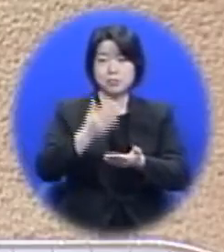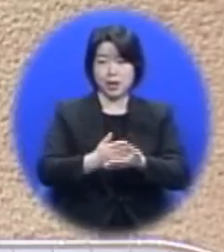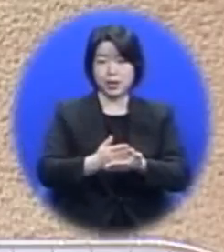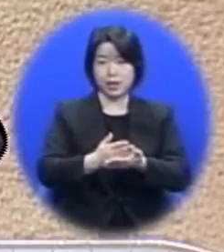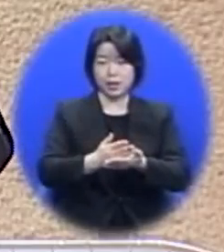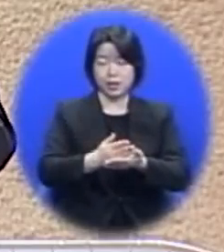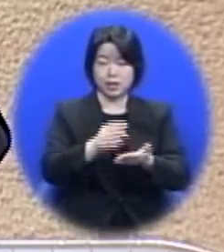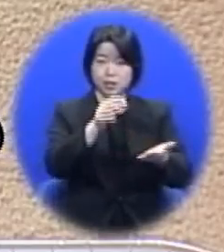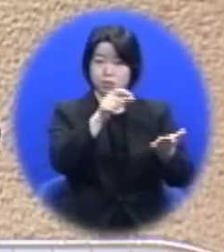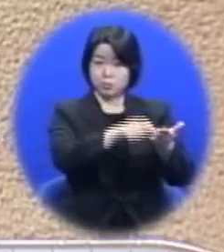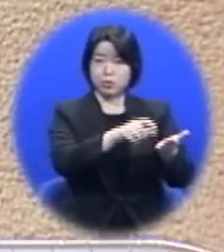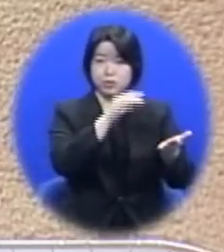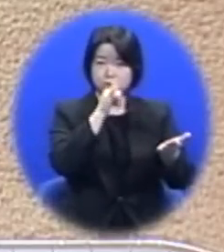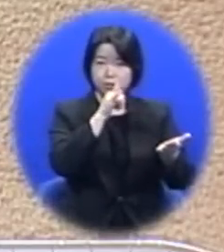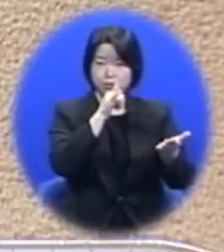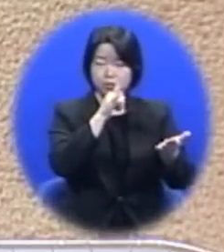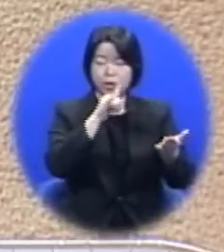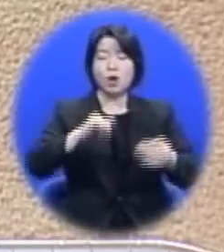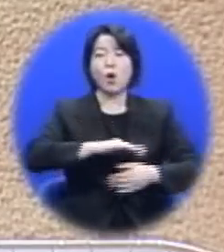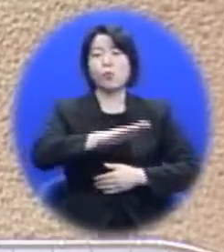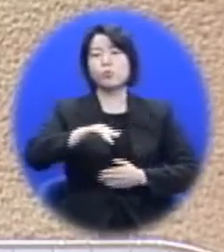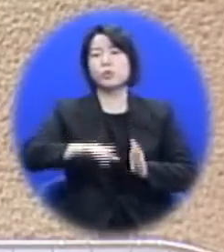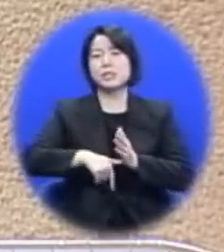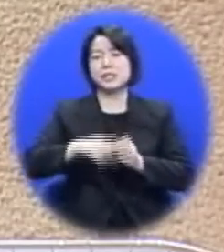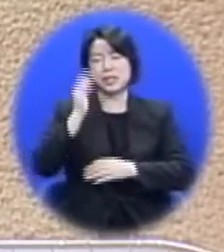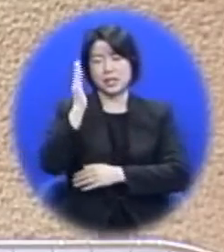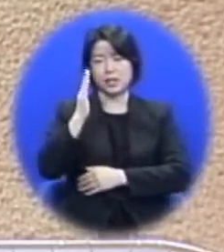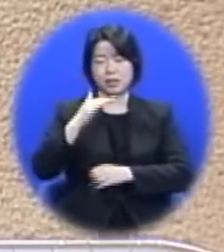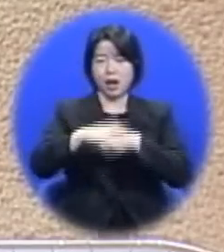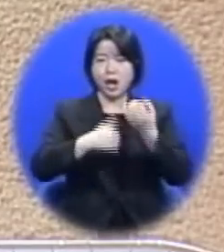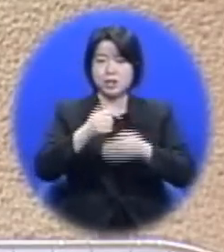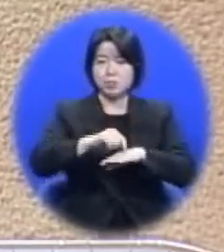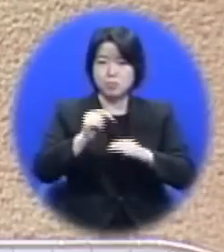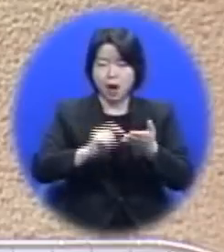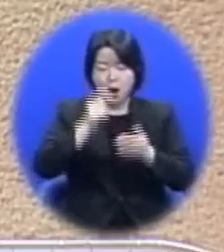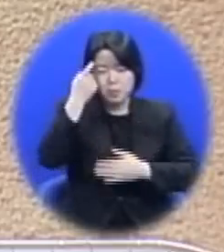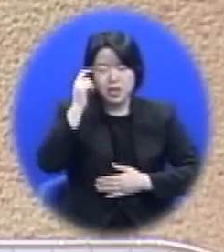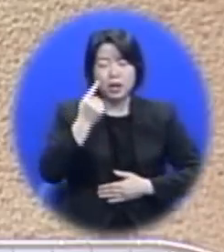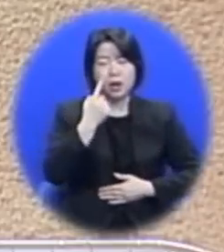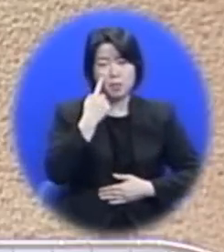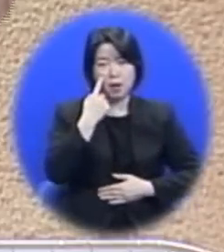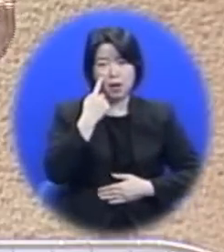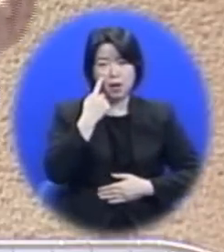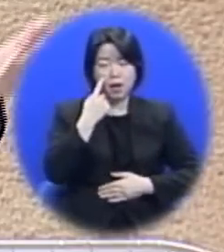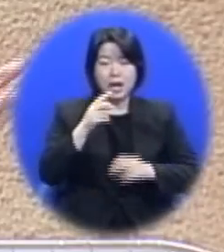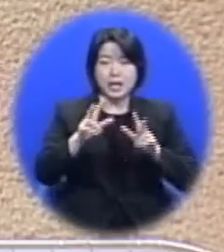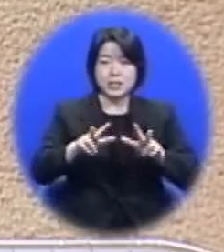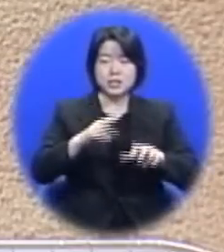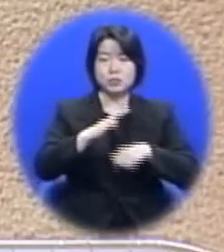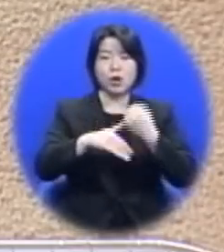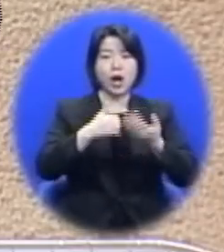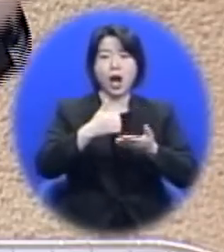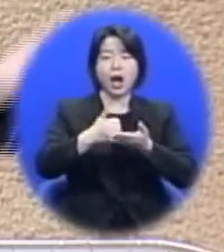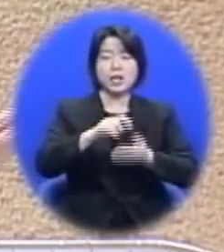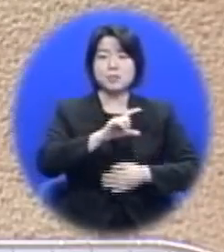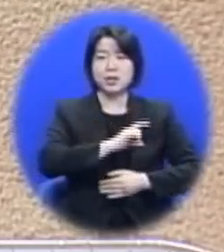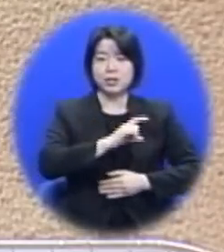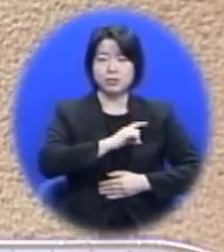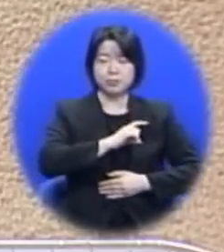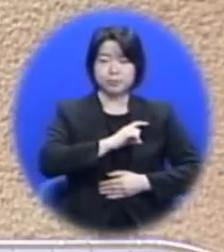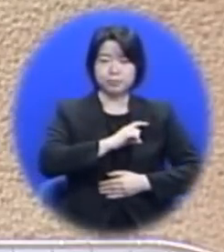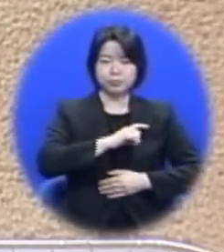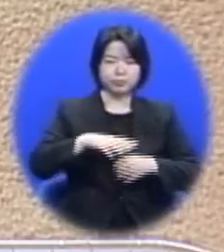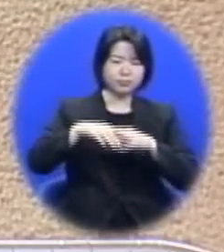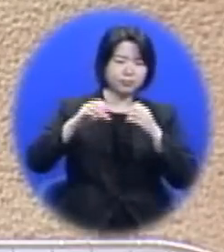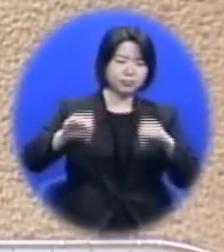하나님의 심정을 생각해 보세요. 하나님께서 지금 이 시대에 하나님의 이름이 망령되이 일컫는 거의 욕처럼